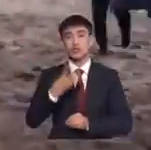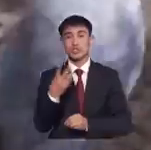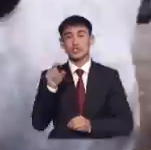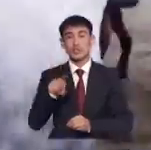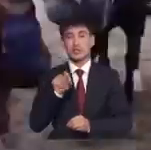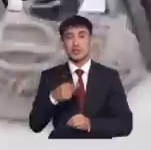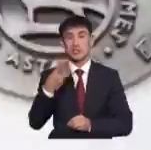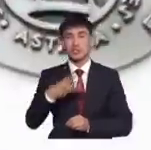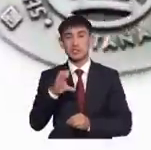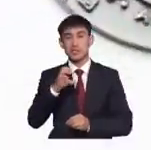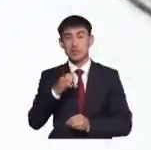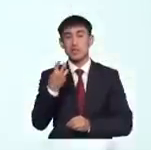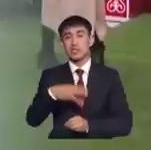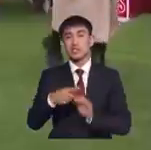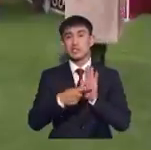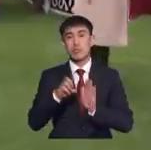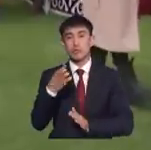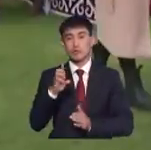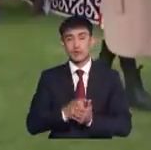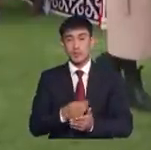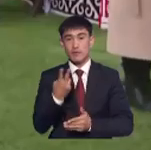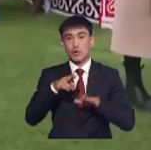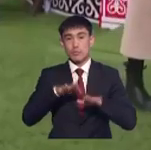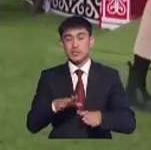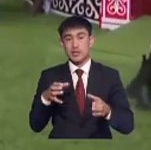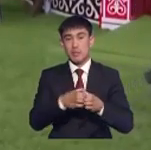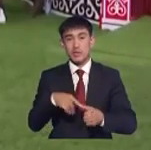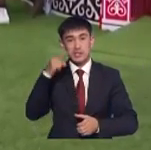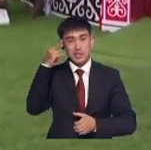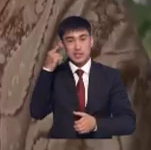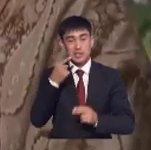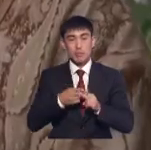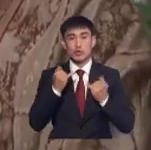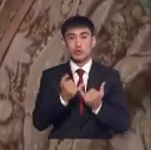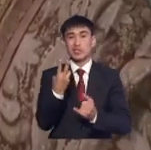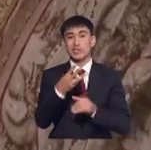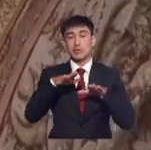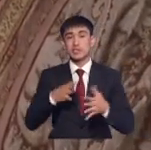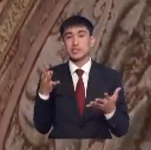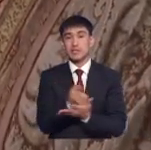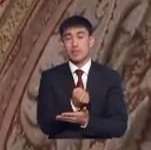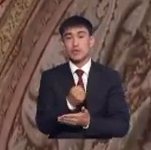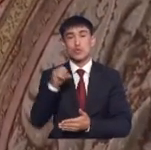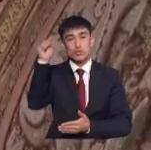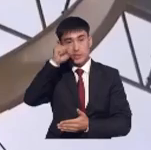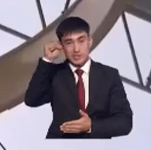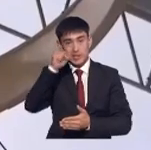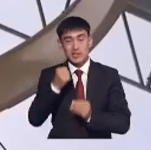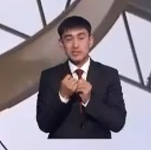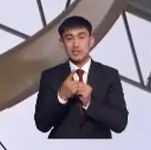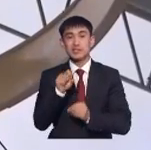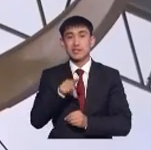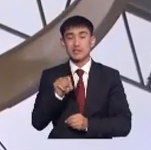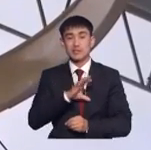золотых, 33 серебряных и 37 бронзовых. На втором месте команда из Кыргызстана. Почетное 3-е место занимает Узбекистан с 11